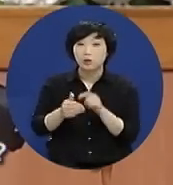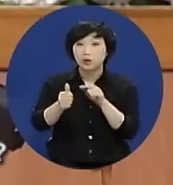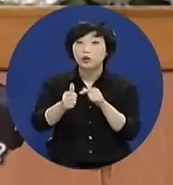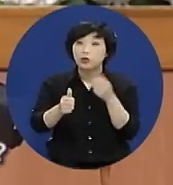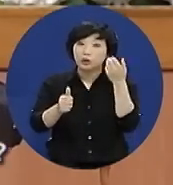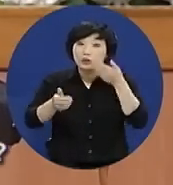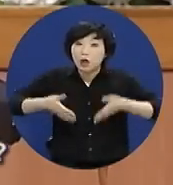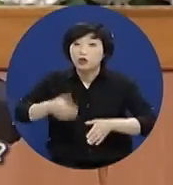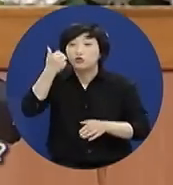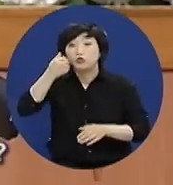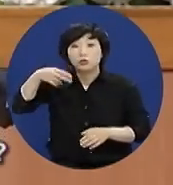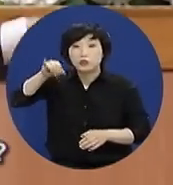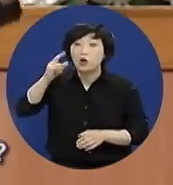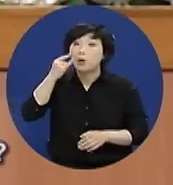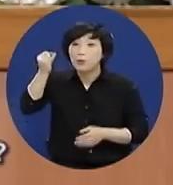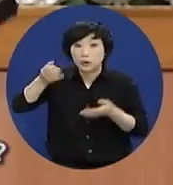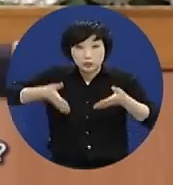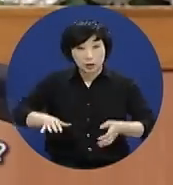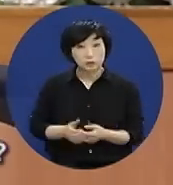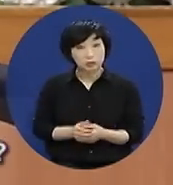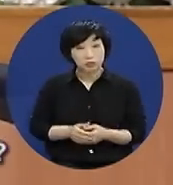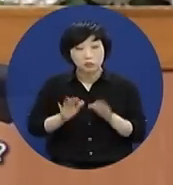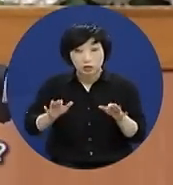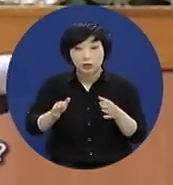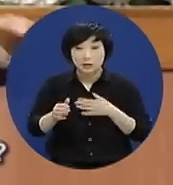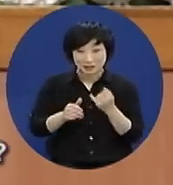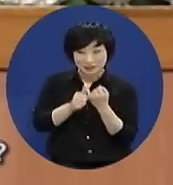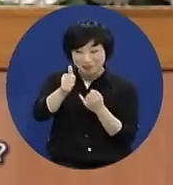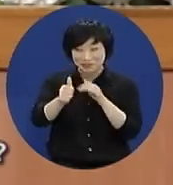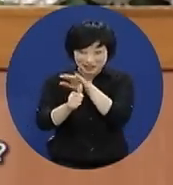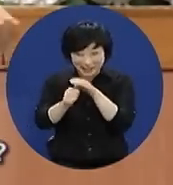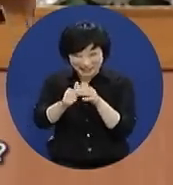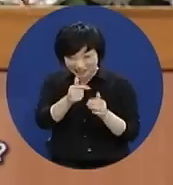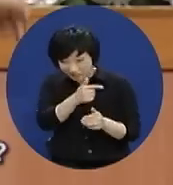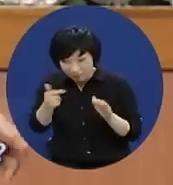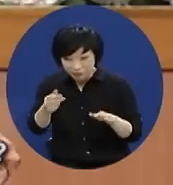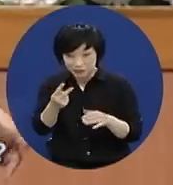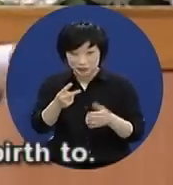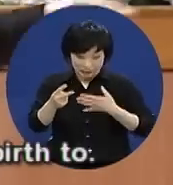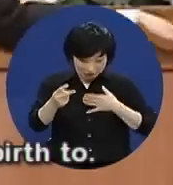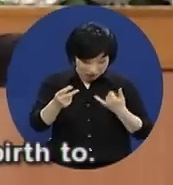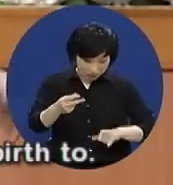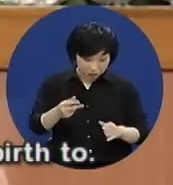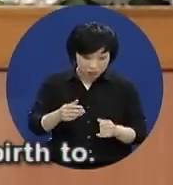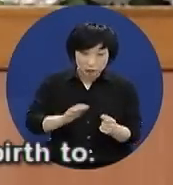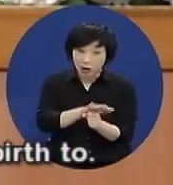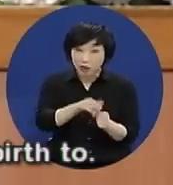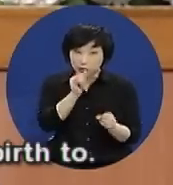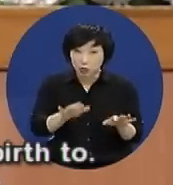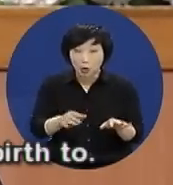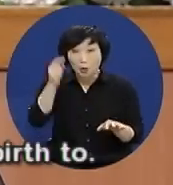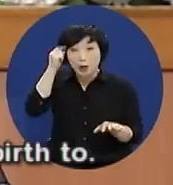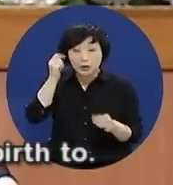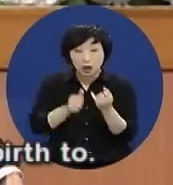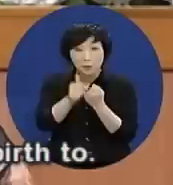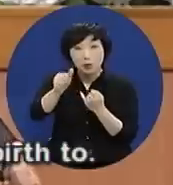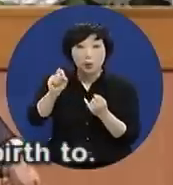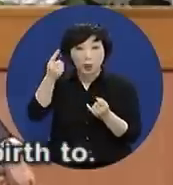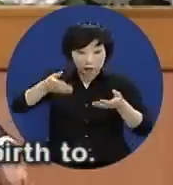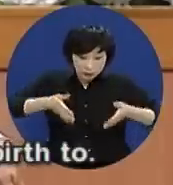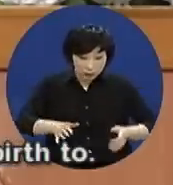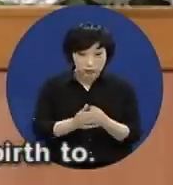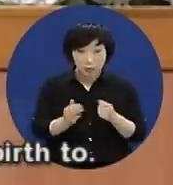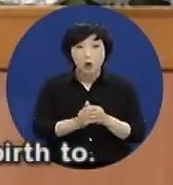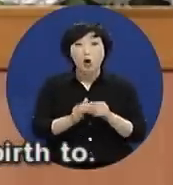から生まれてきたのに自分の夫は愛することができますかまた自分の子供は愛することができますか自分の